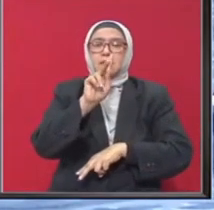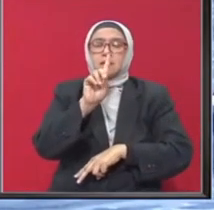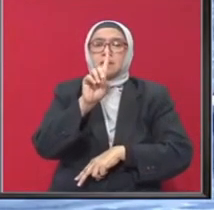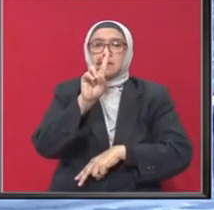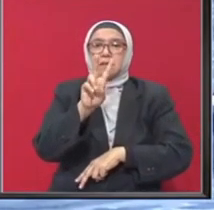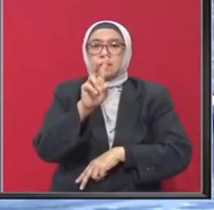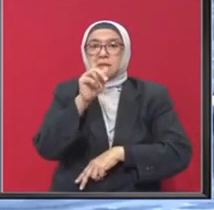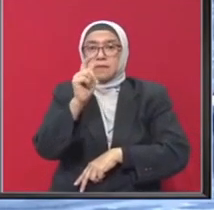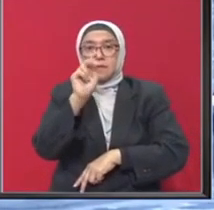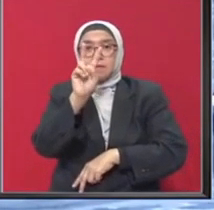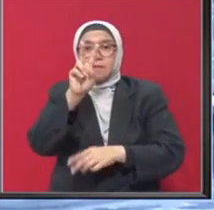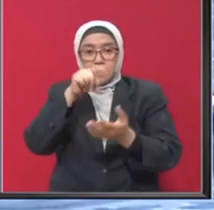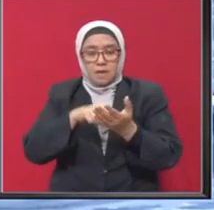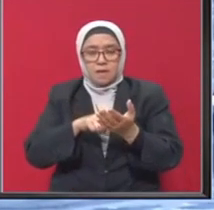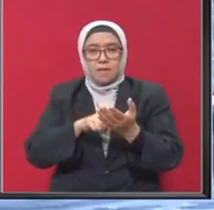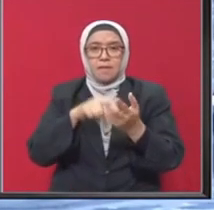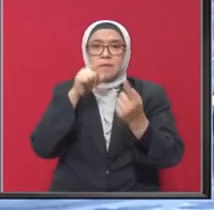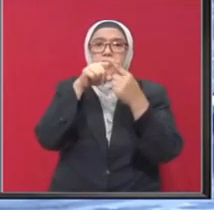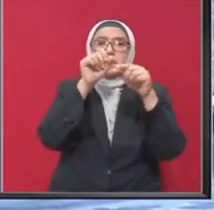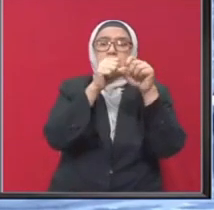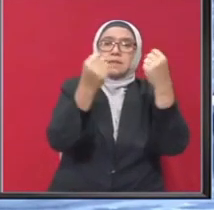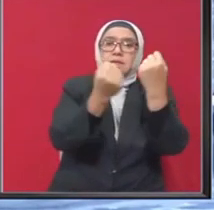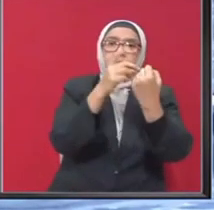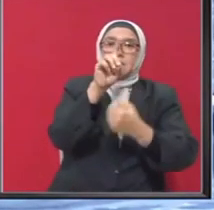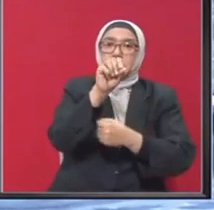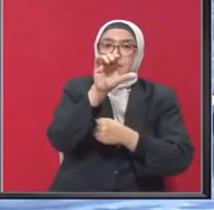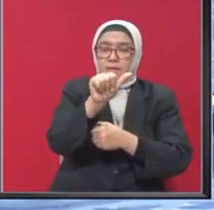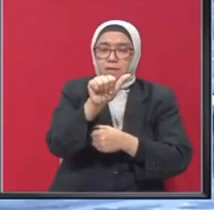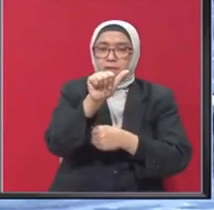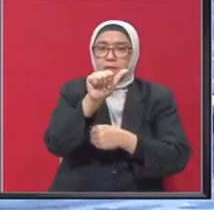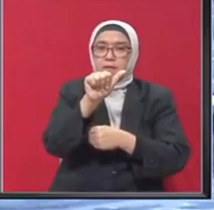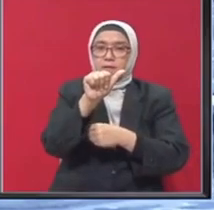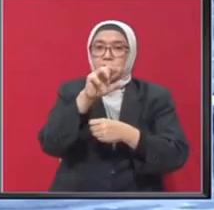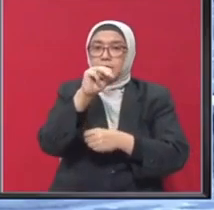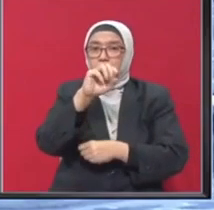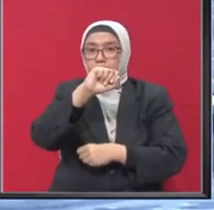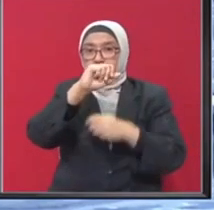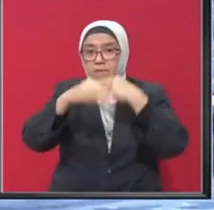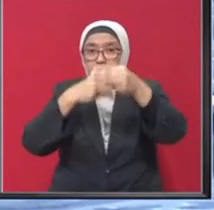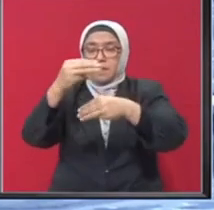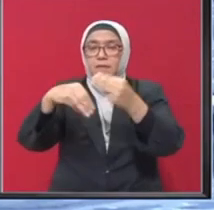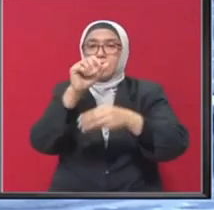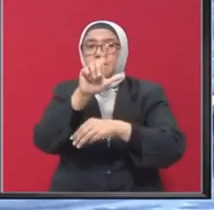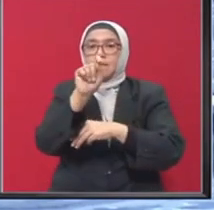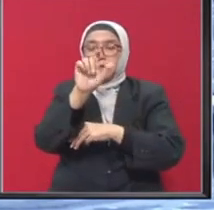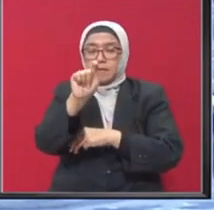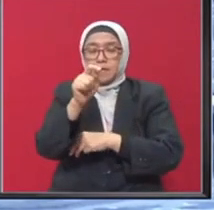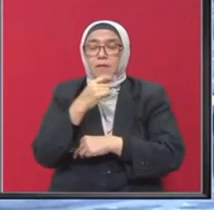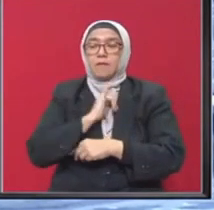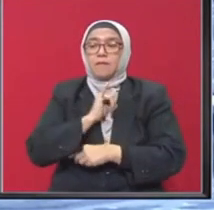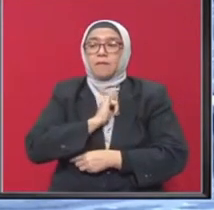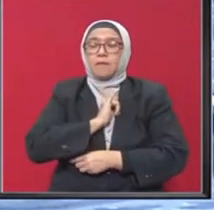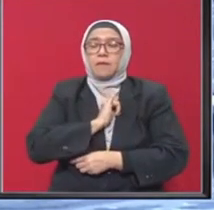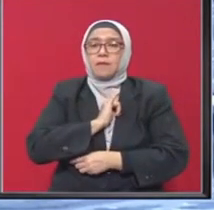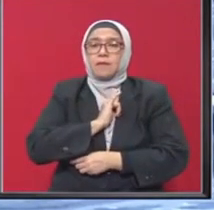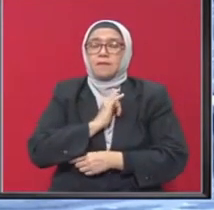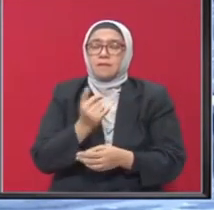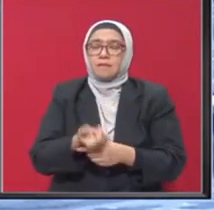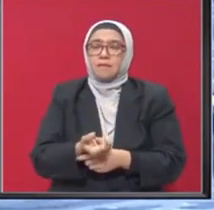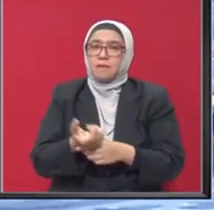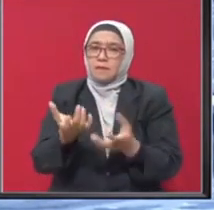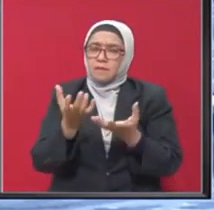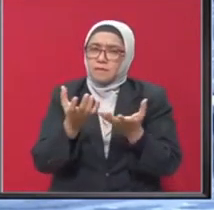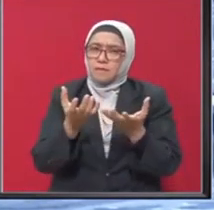kepada syari'at daya maju LTD Hai sukalah saya mengambil setsuko saya menarik